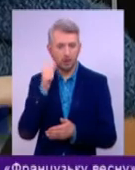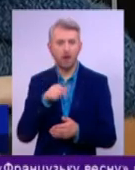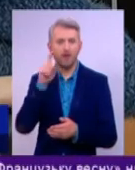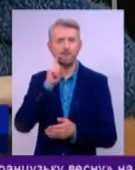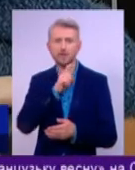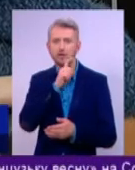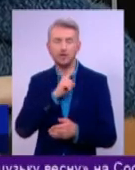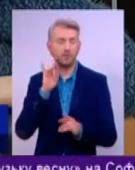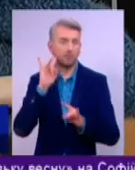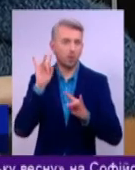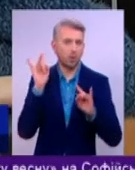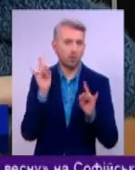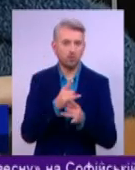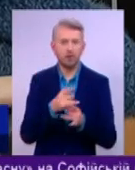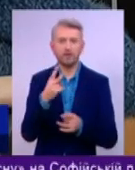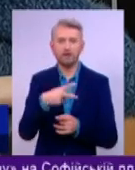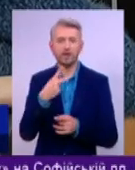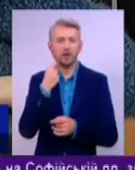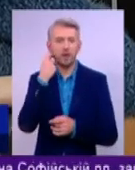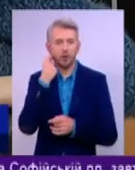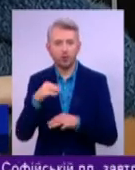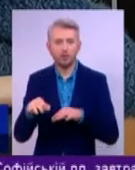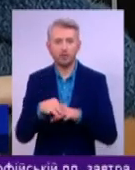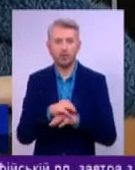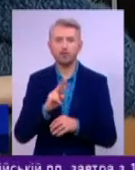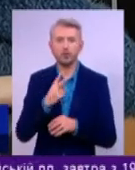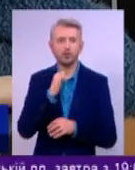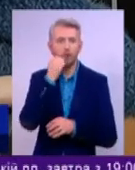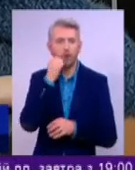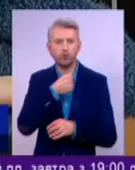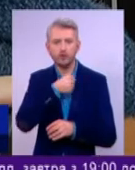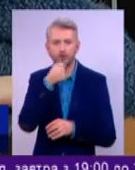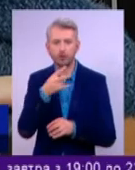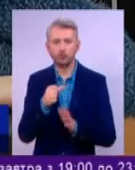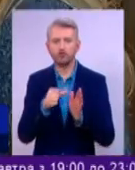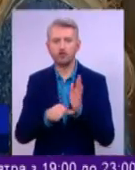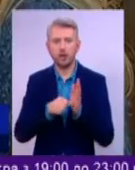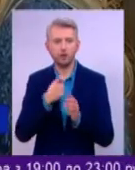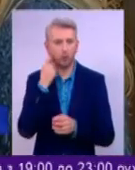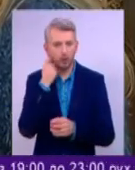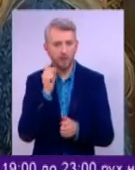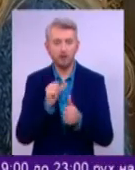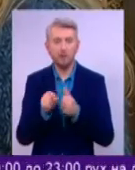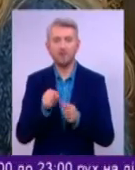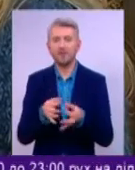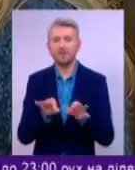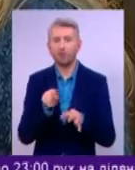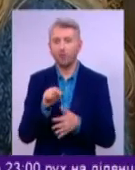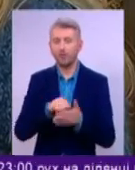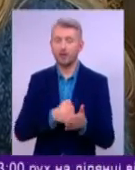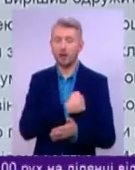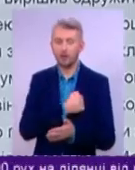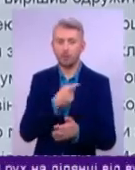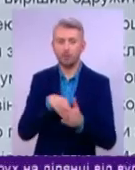історія юнака, який у 22 роки взяв шлюб з двоюрідною бабусею, старшою на 60 років. Саме це і звільнило його від армії,